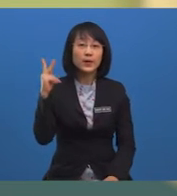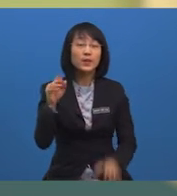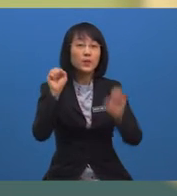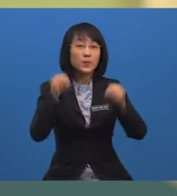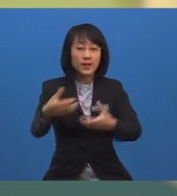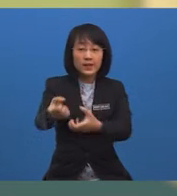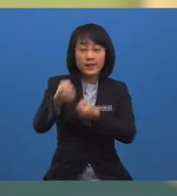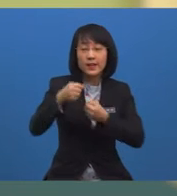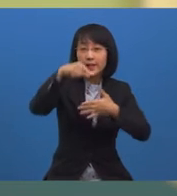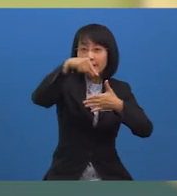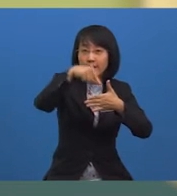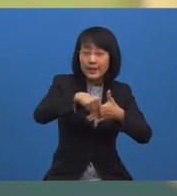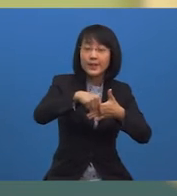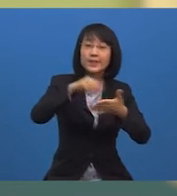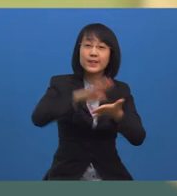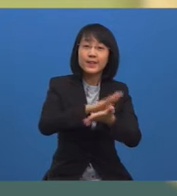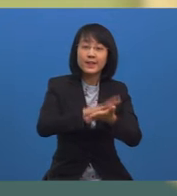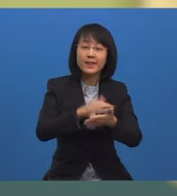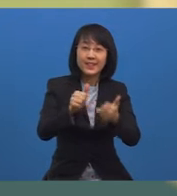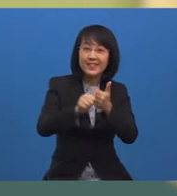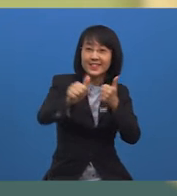klip kertas dari kedudukan yang lebih jauh.